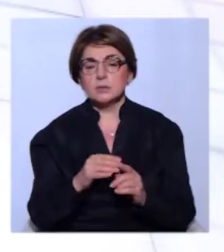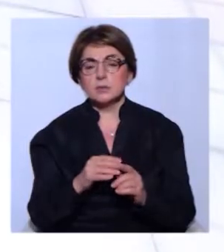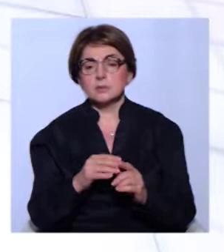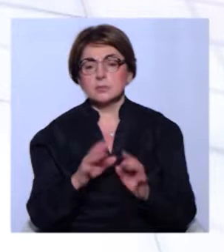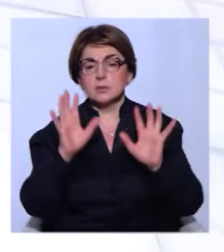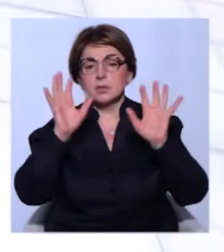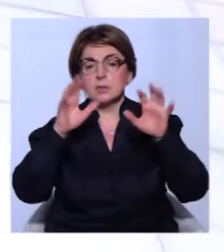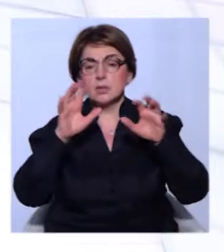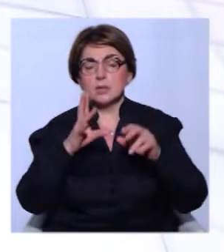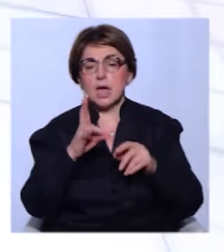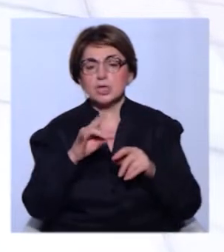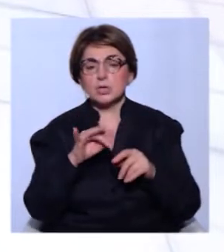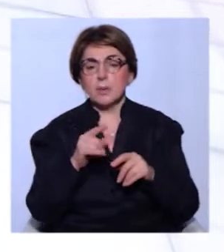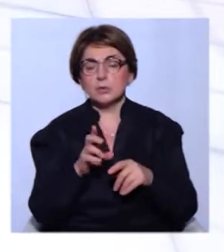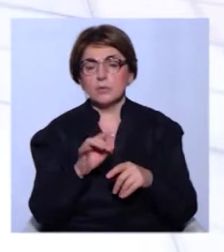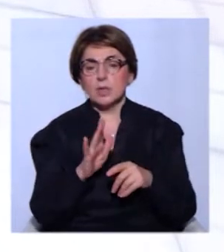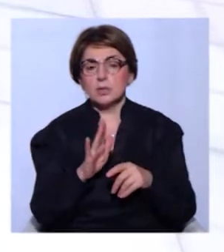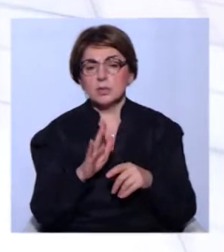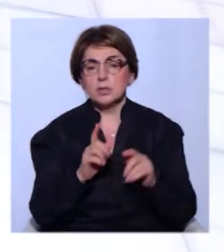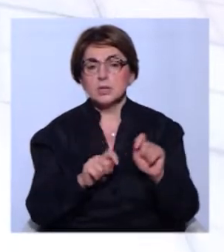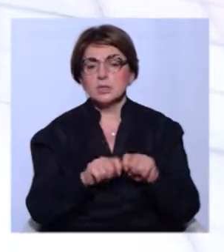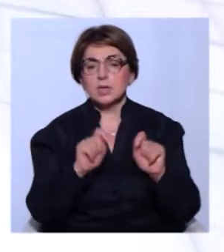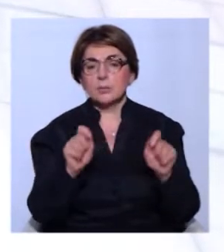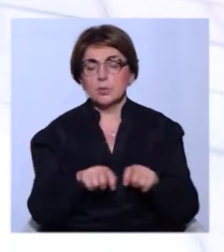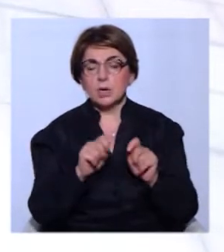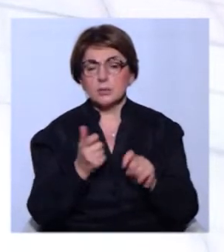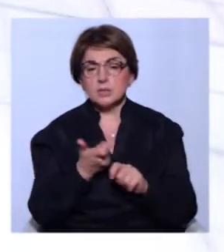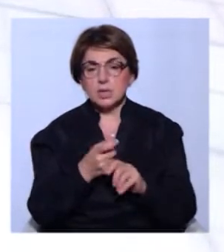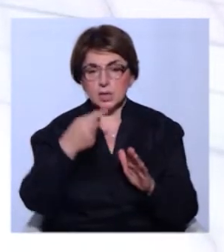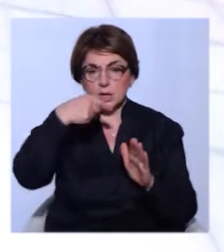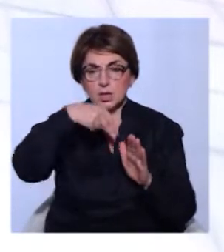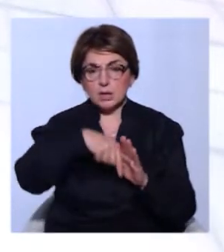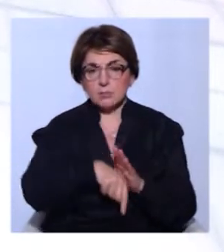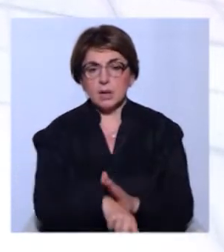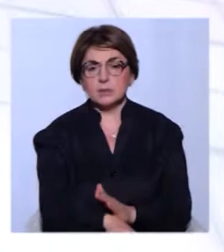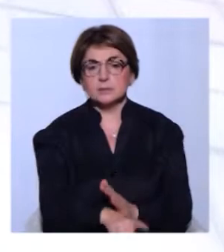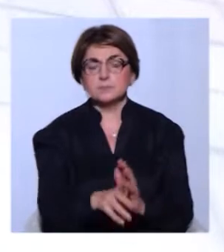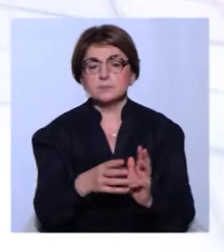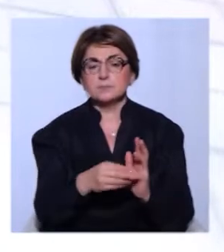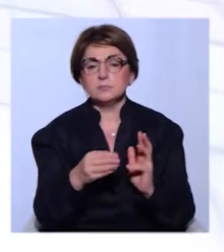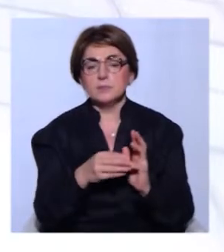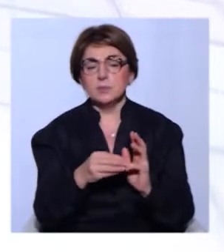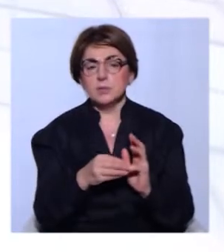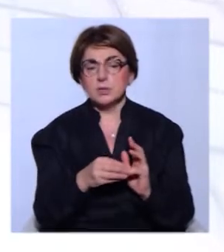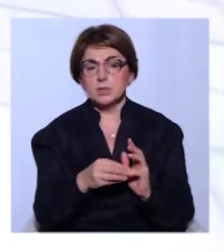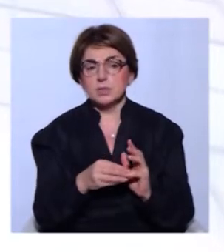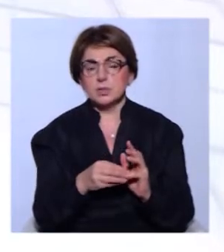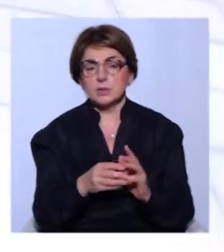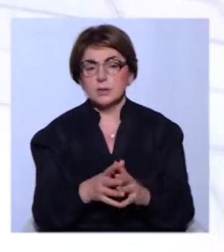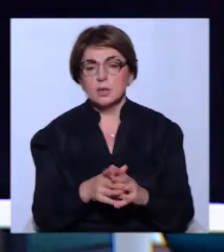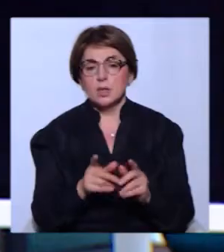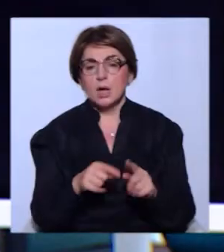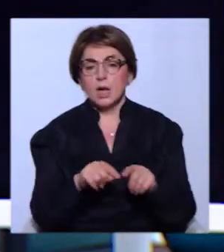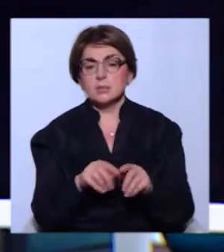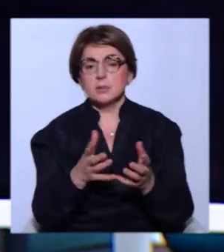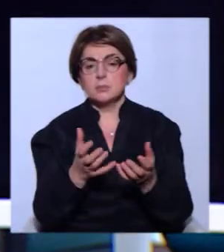ნალექები, ანუ ნახშირბადოვანი წარმონაქმნები ძალიან ღრმად ჩადის ხოლმე ნიადაგშიც.